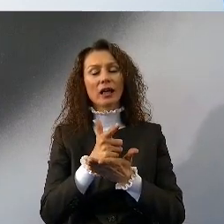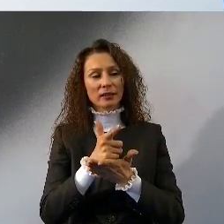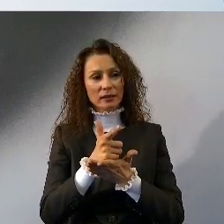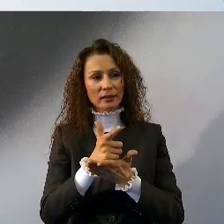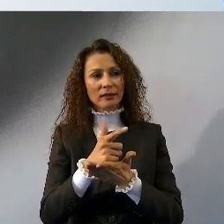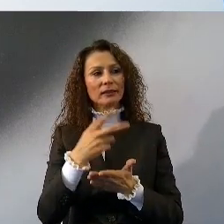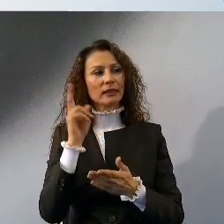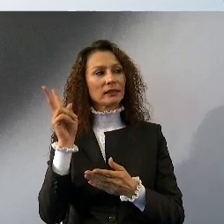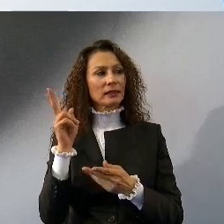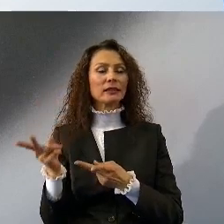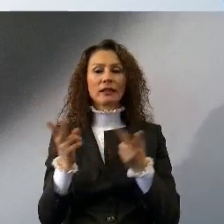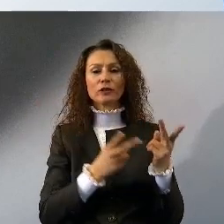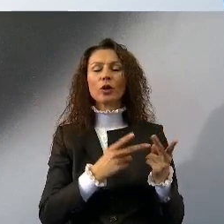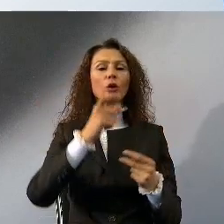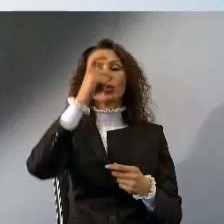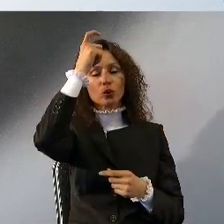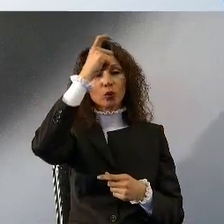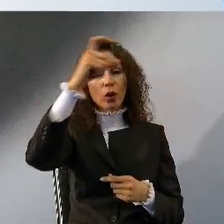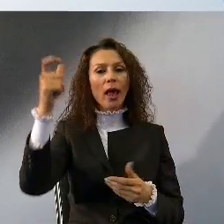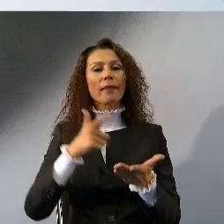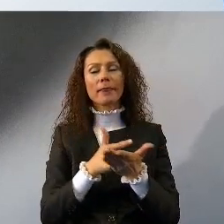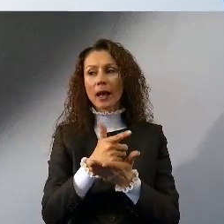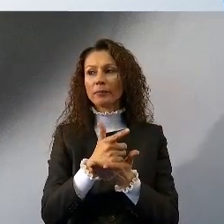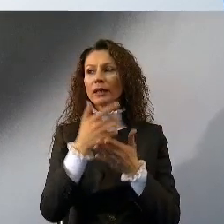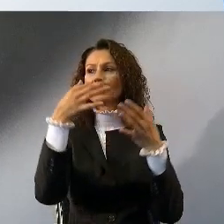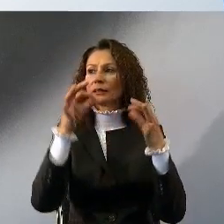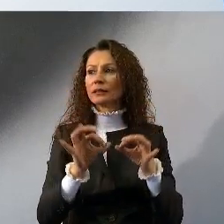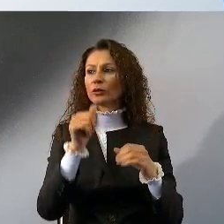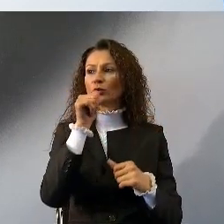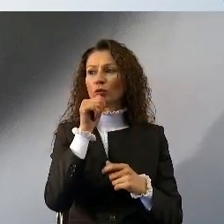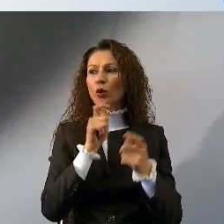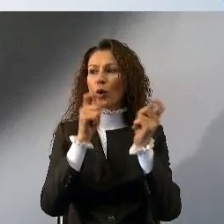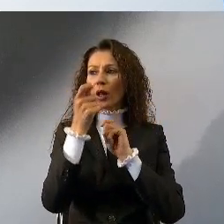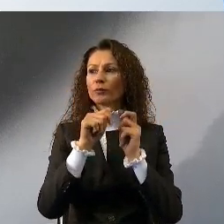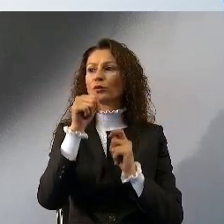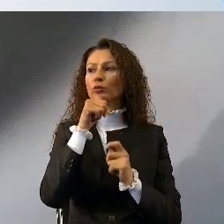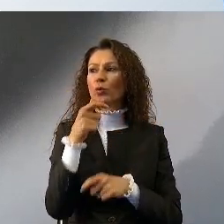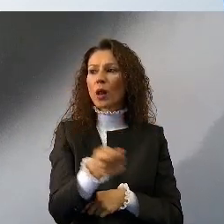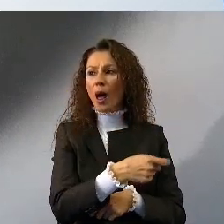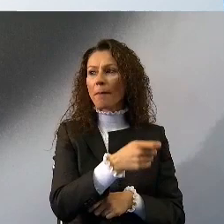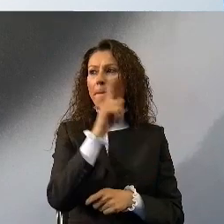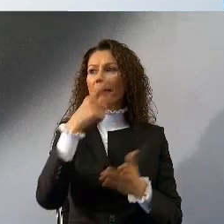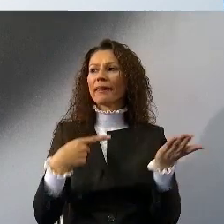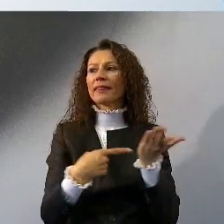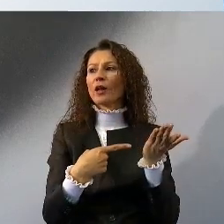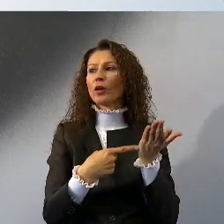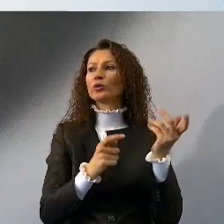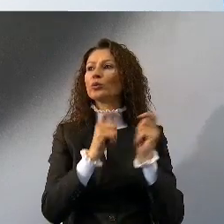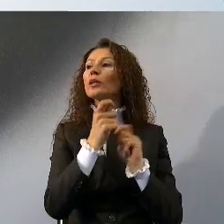ediyorum. Konusu Türkiye'de tarımda su kullanımı, sulama yönetimi ve teknoloji